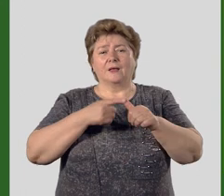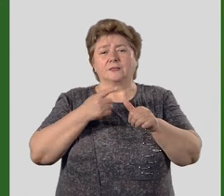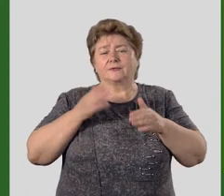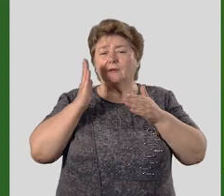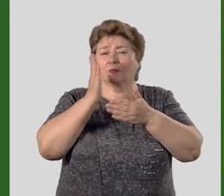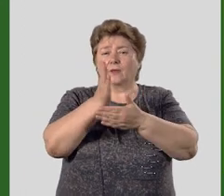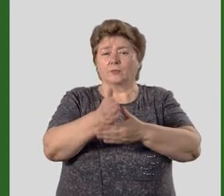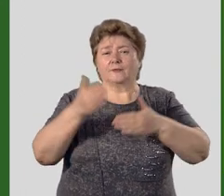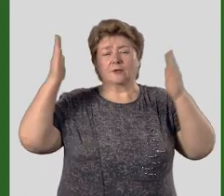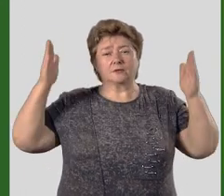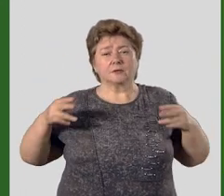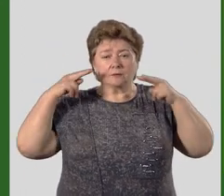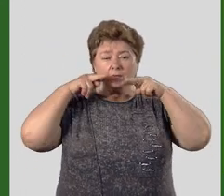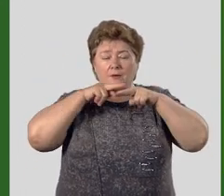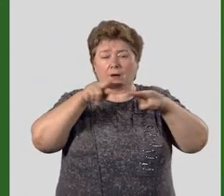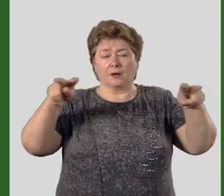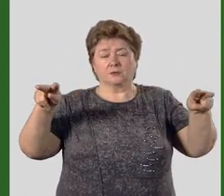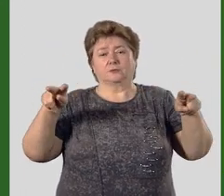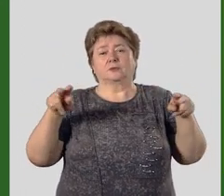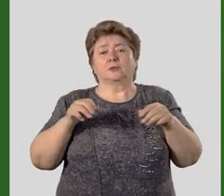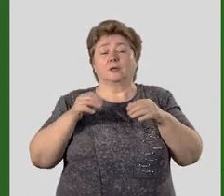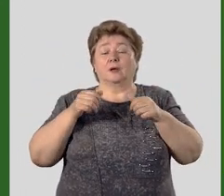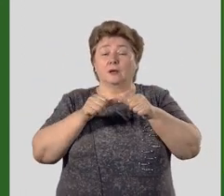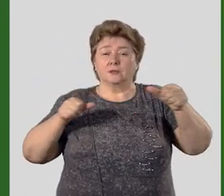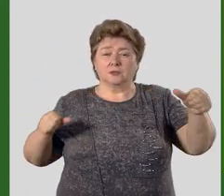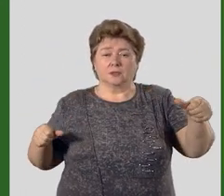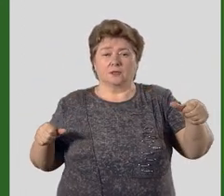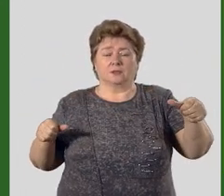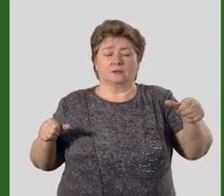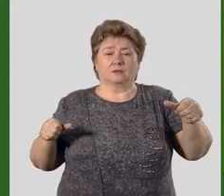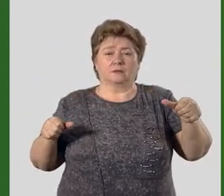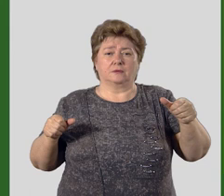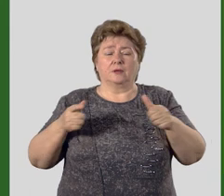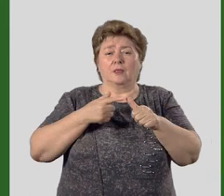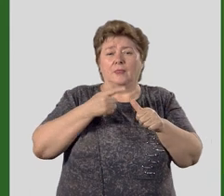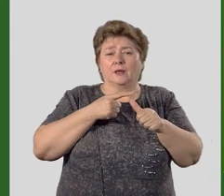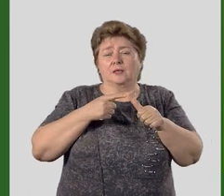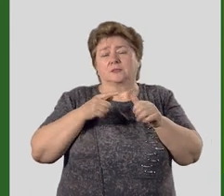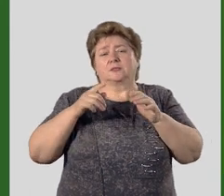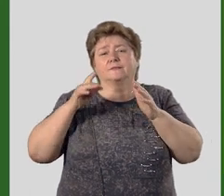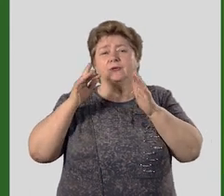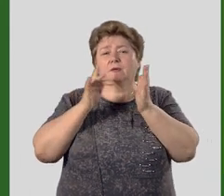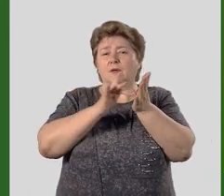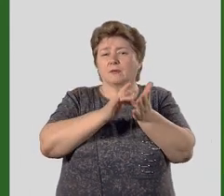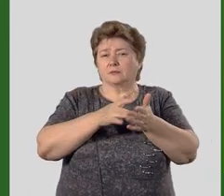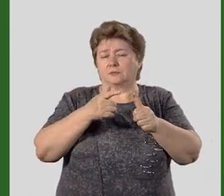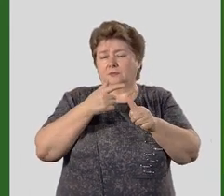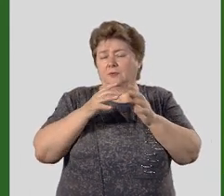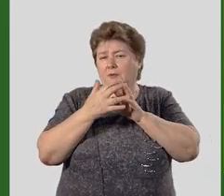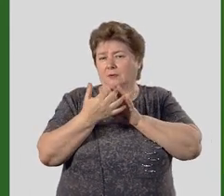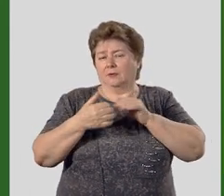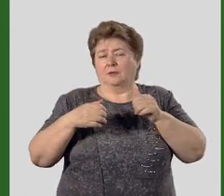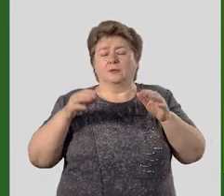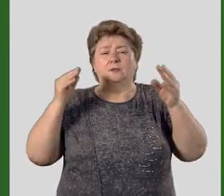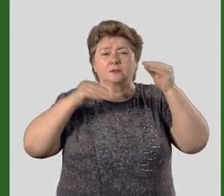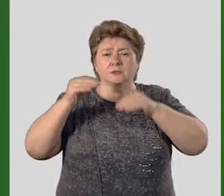Название направления сторон горизонта, расстояние, название населенного пункта,